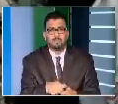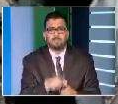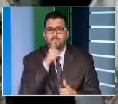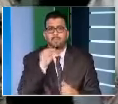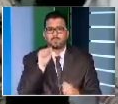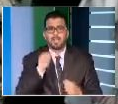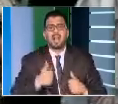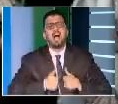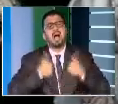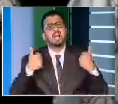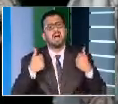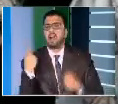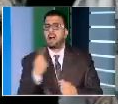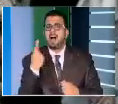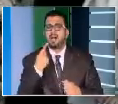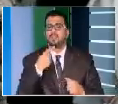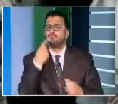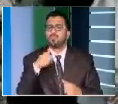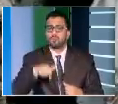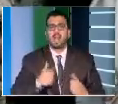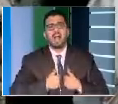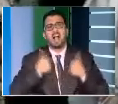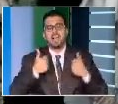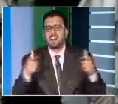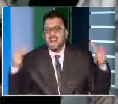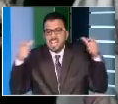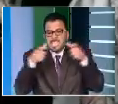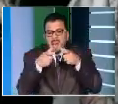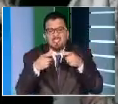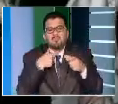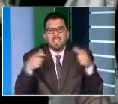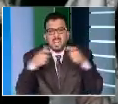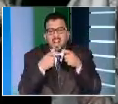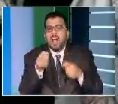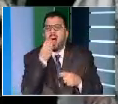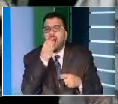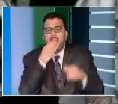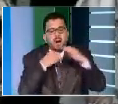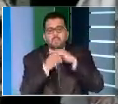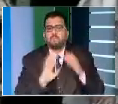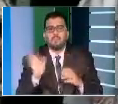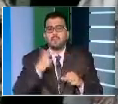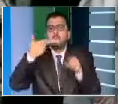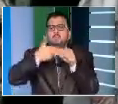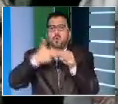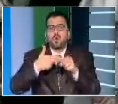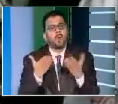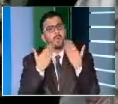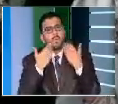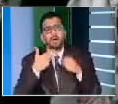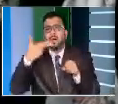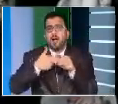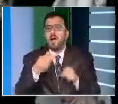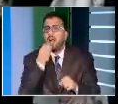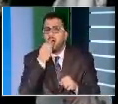يعني الحياة الطبيعية داخل المدينة بس اللهم ايش الحصار محاصر من دخول الغذاء، من دخول البترول، من دخول المواد النفطية،